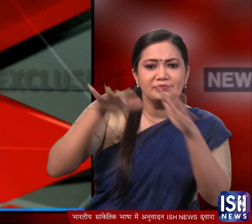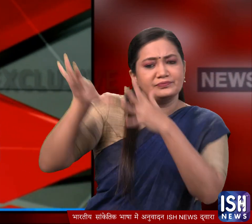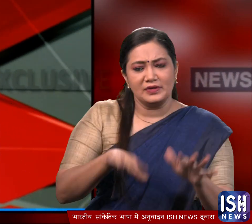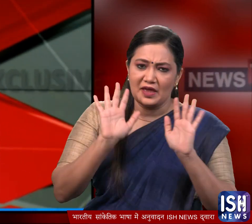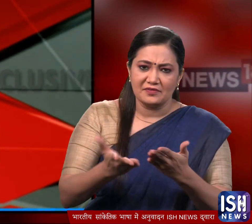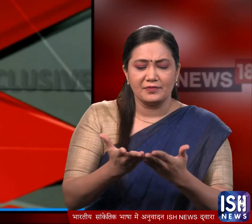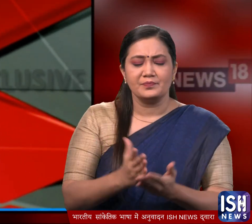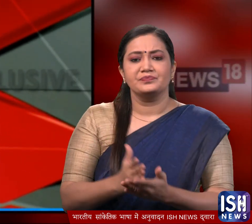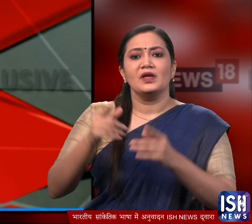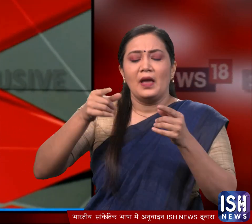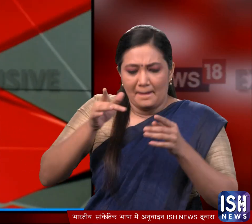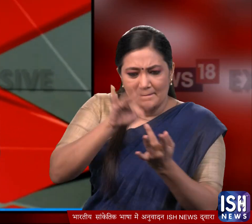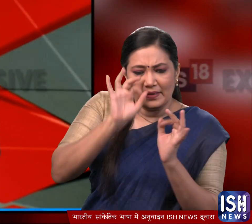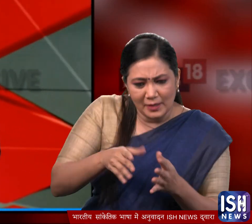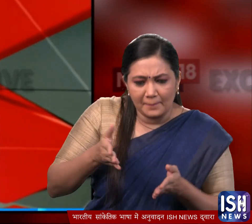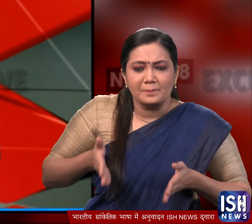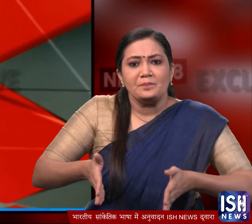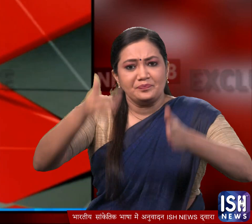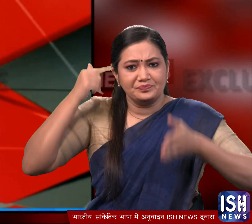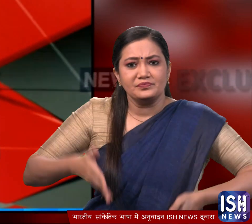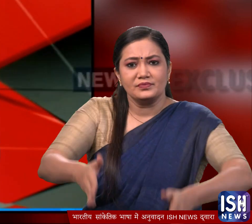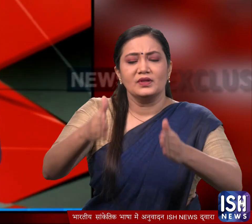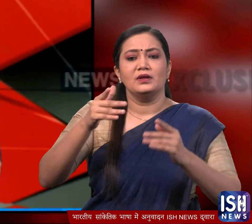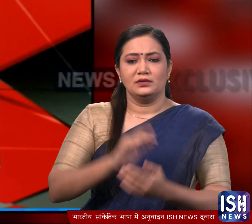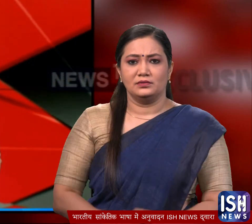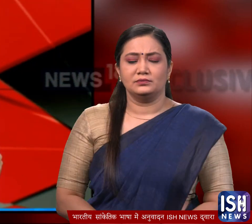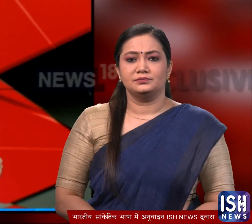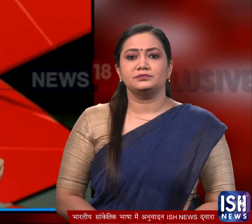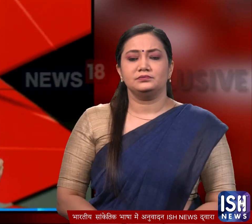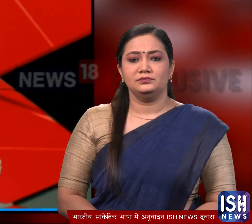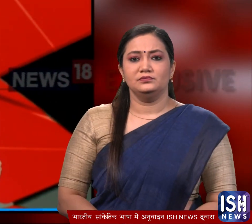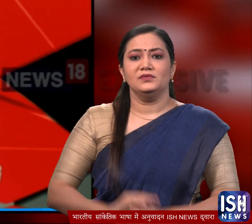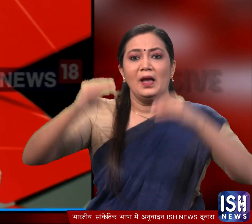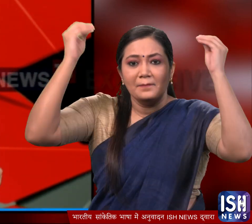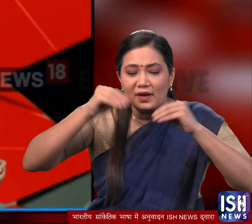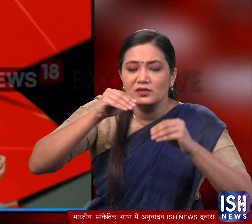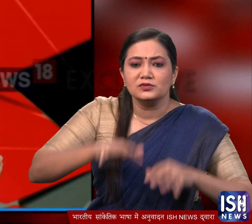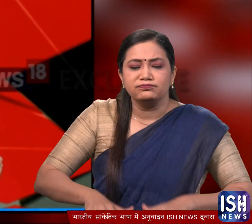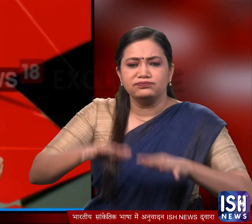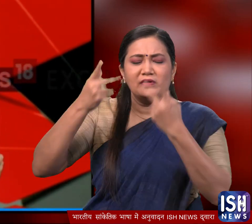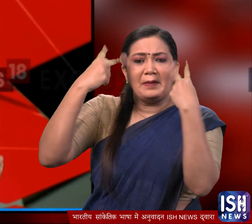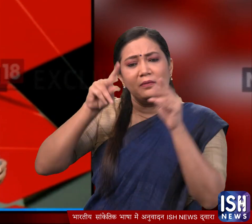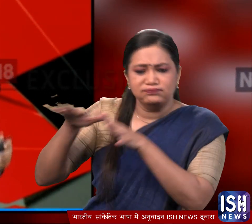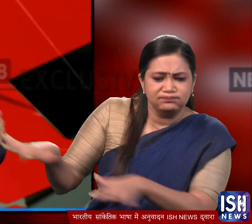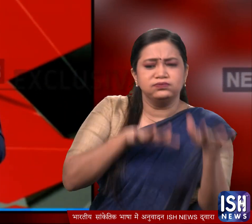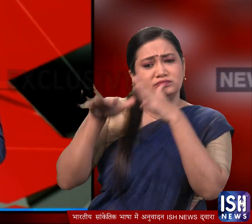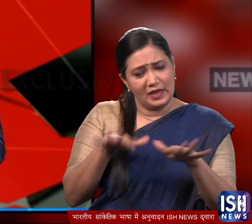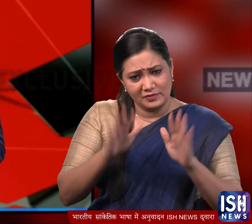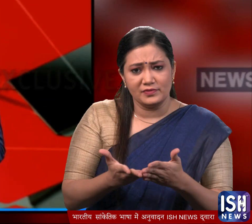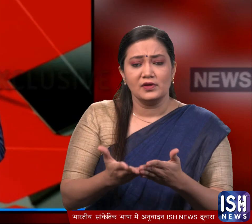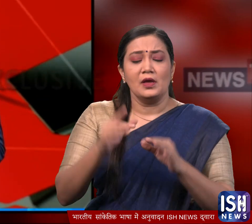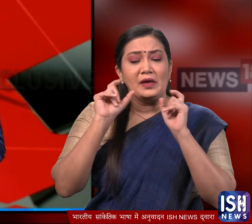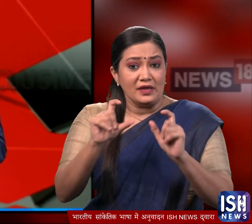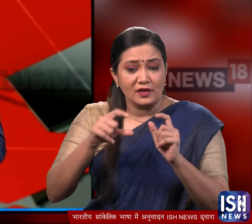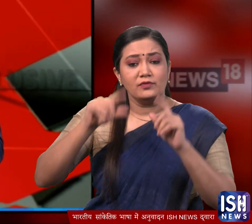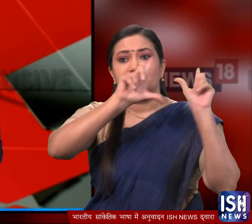के बीच ही सड़क बना दी जाती है जिसे नदी का रपटा कहते हैं, जिन पर बारिश का पानी पूरी रफ्तार में बहता है। और इसीलिए चेतावनी के